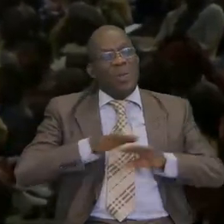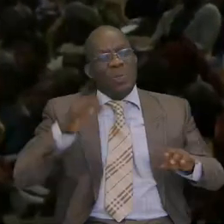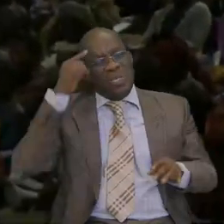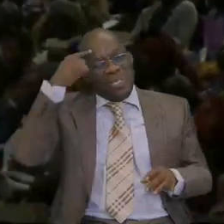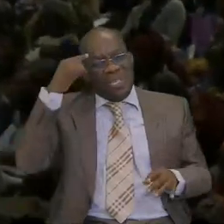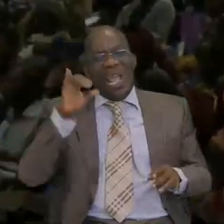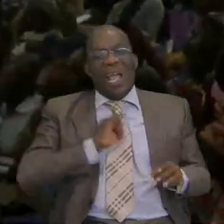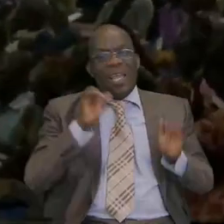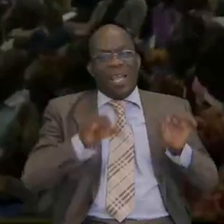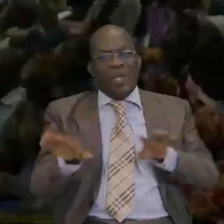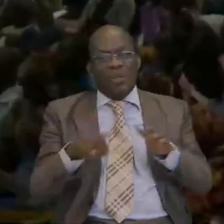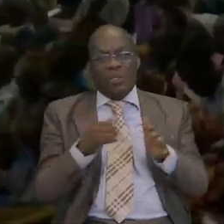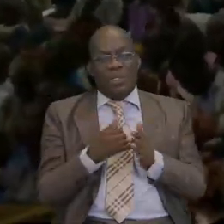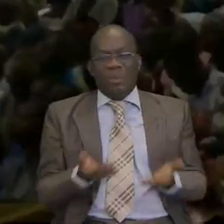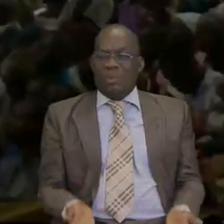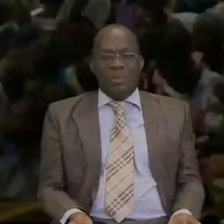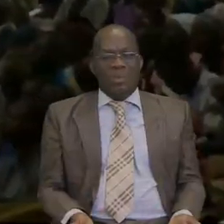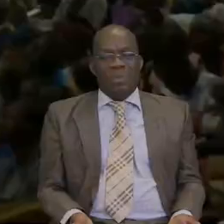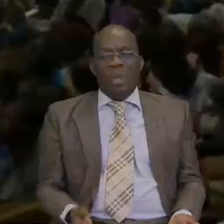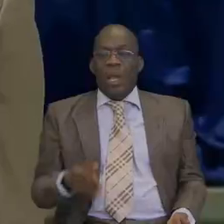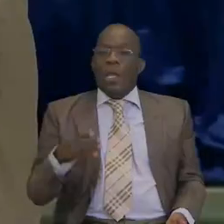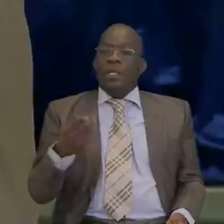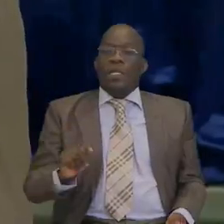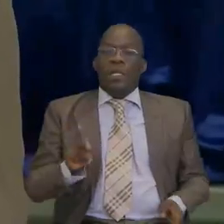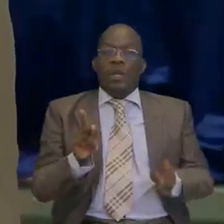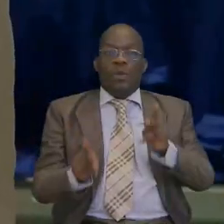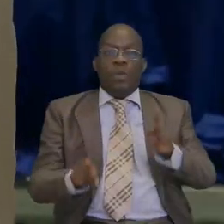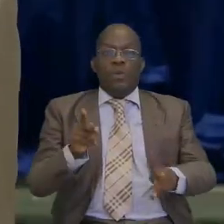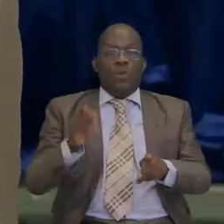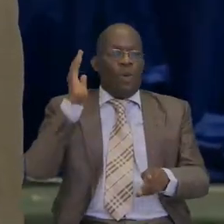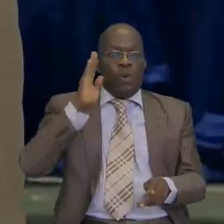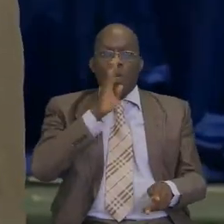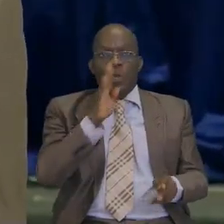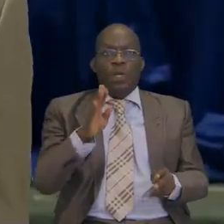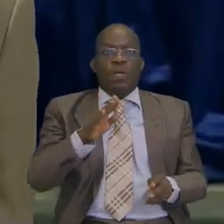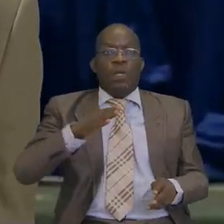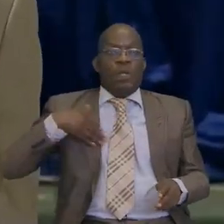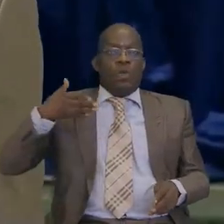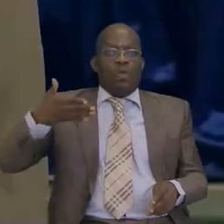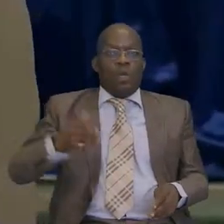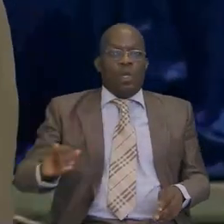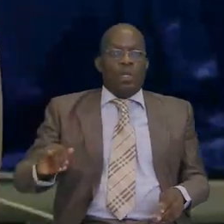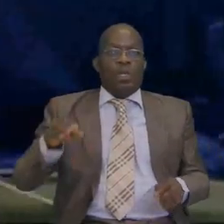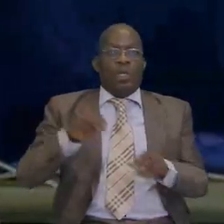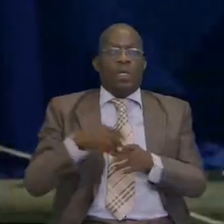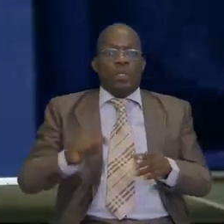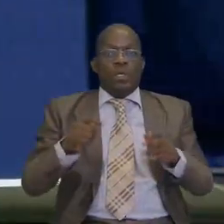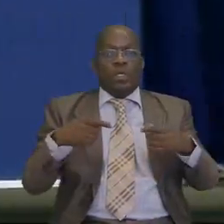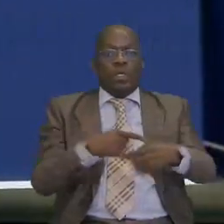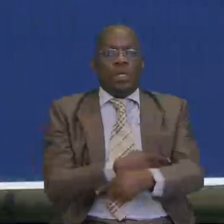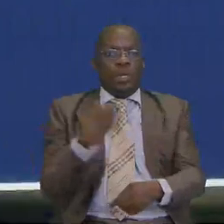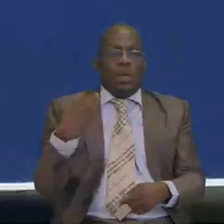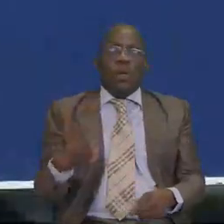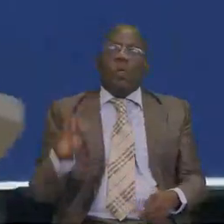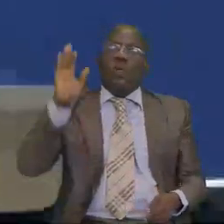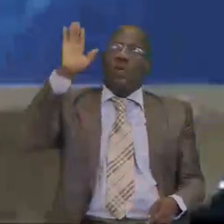la prière des femmes ce soir. Le peuple sera plein d'ardeur au jour de ta puissance.